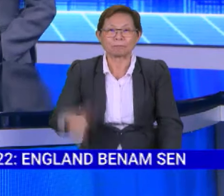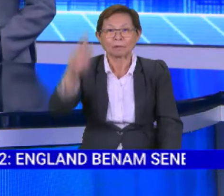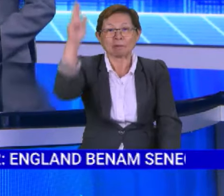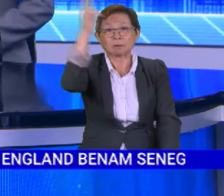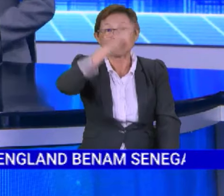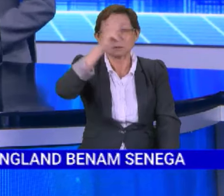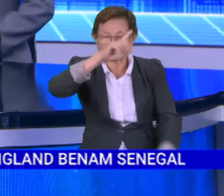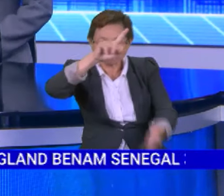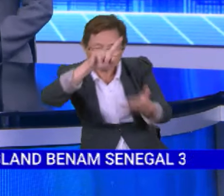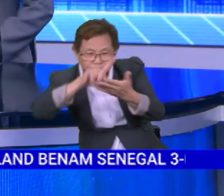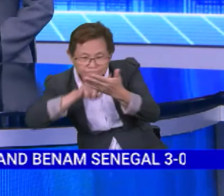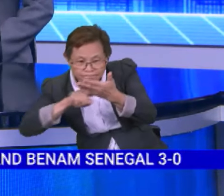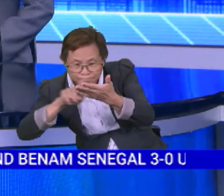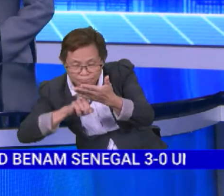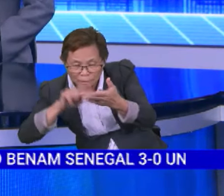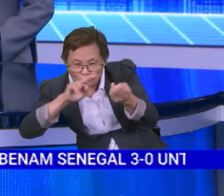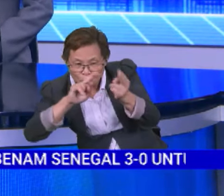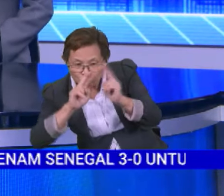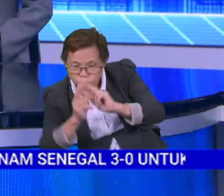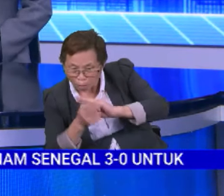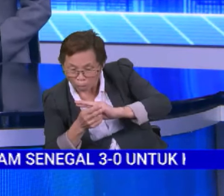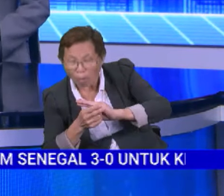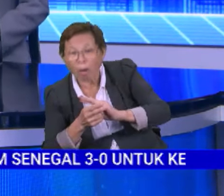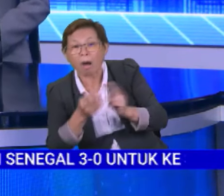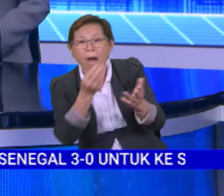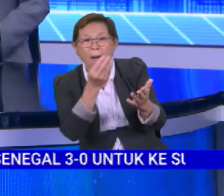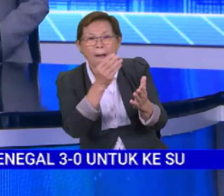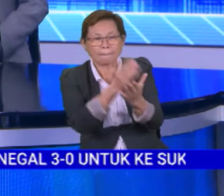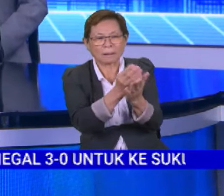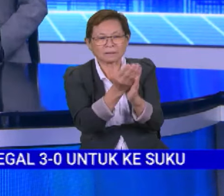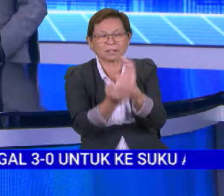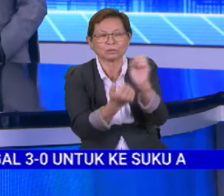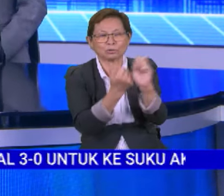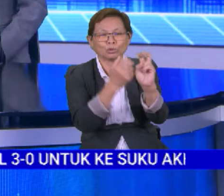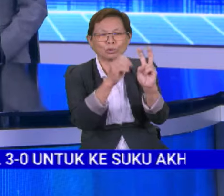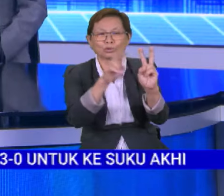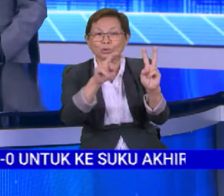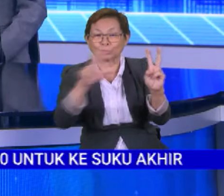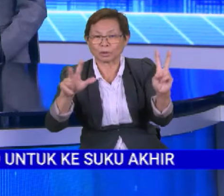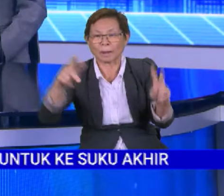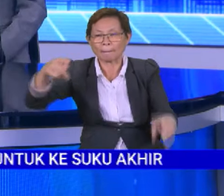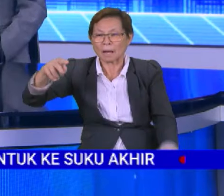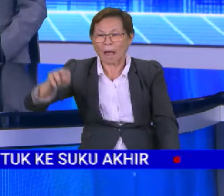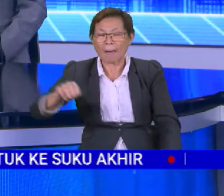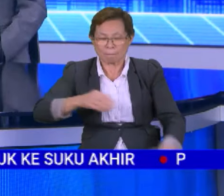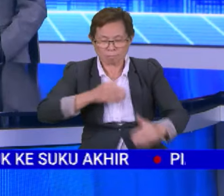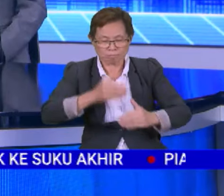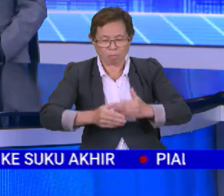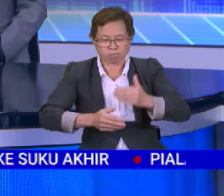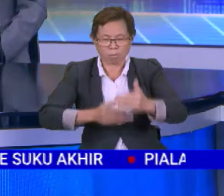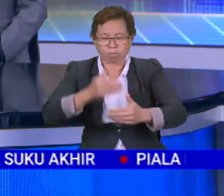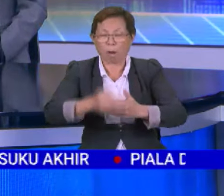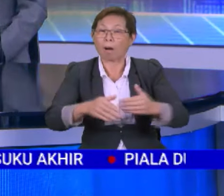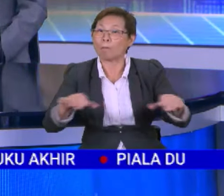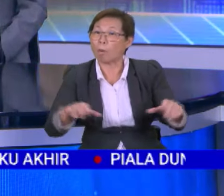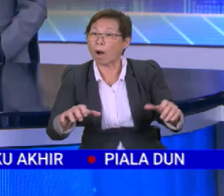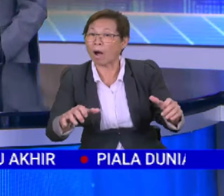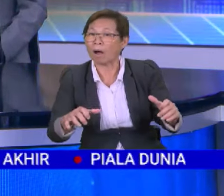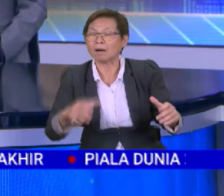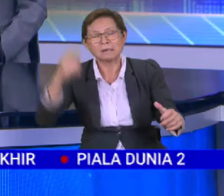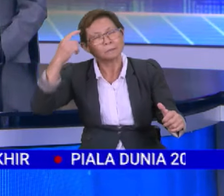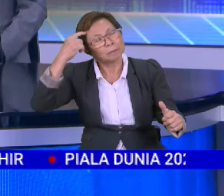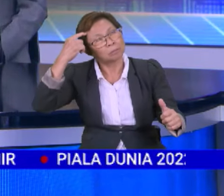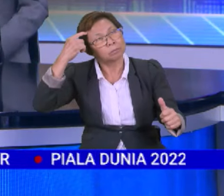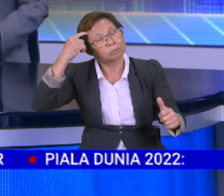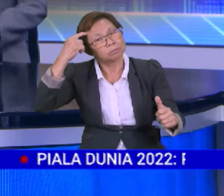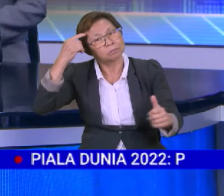Kerajaan akan meneliti dan mengubah suai semula bajet 2023. Perdana Menteri berkata proses tersebut akan dilakukan dengan mengambil